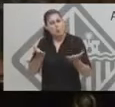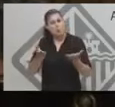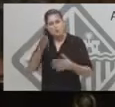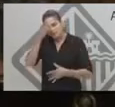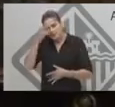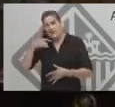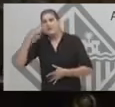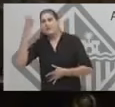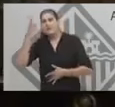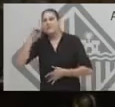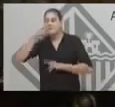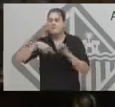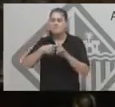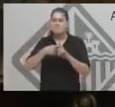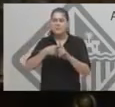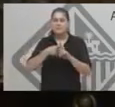més estimada.